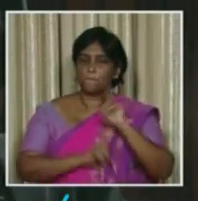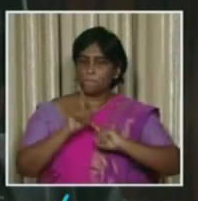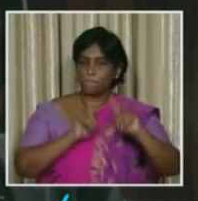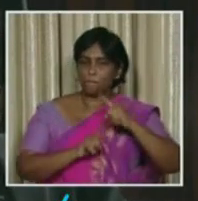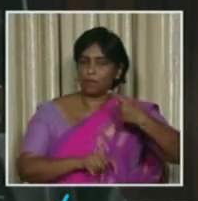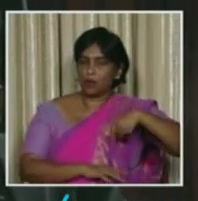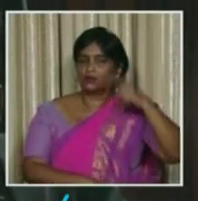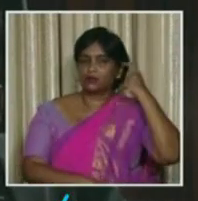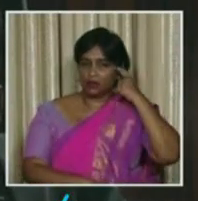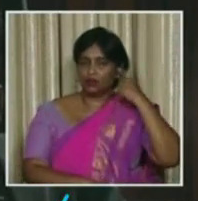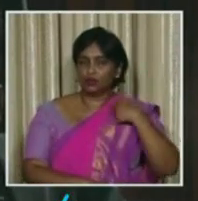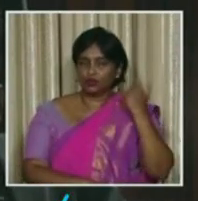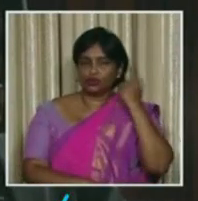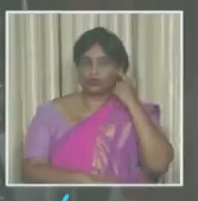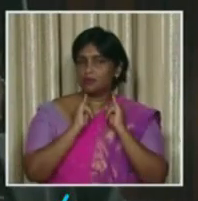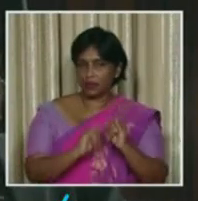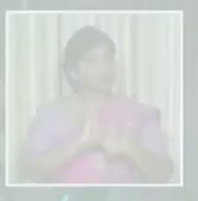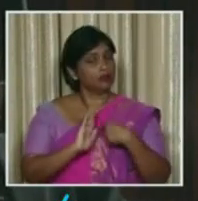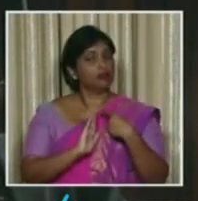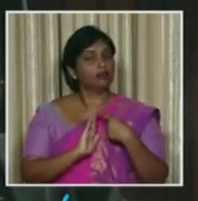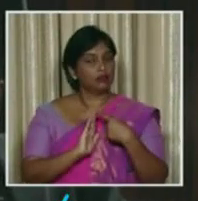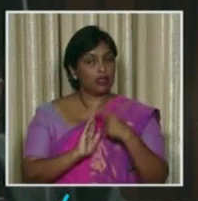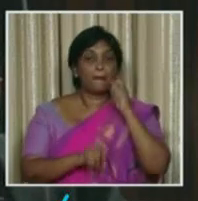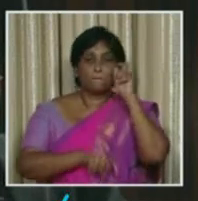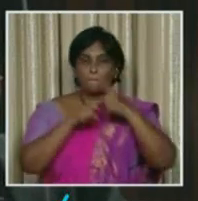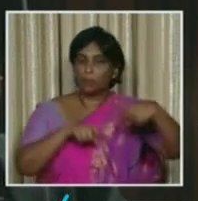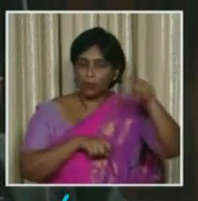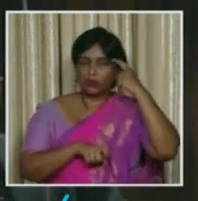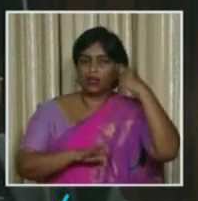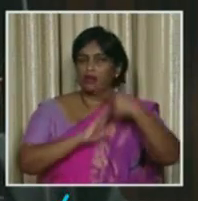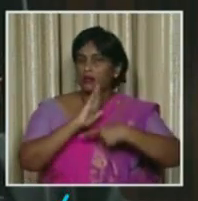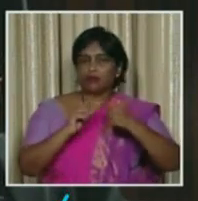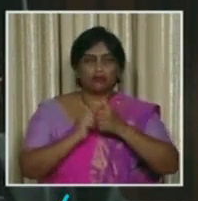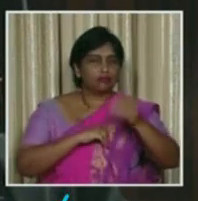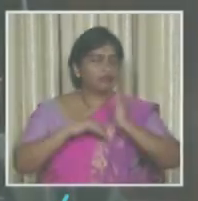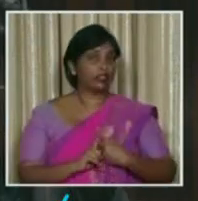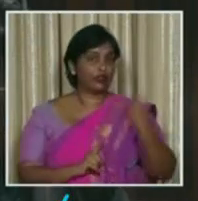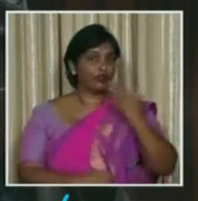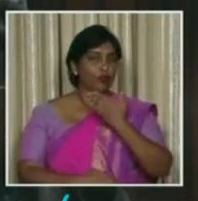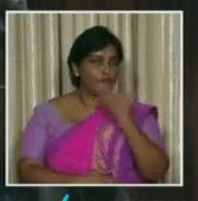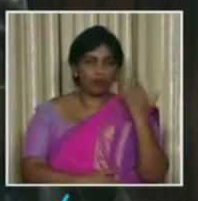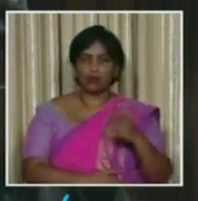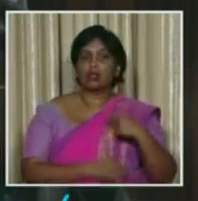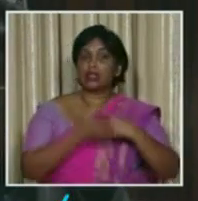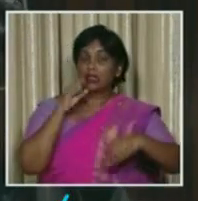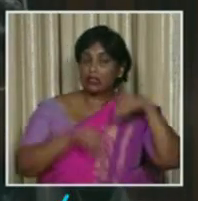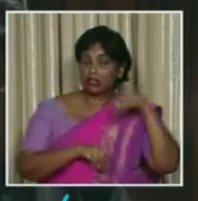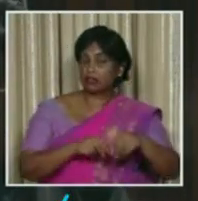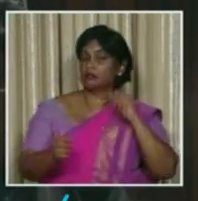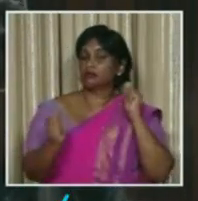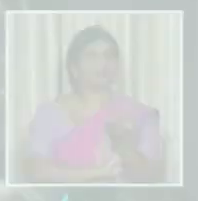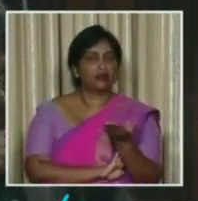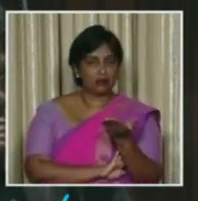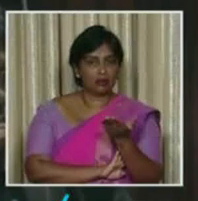විශ්වාස කරනවා අපි හැමෝම දන්නවා මේ ක්‍රමය වැරදි කියලා. අපේ රටේ ජනතාවත් දන්නවා මේ අපේ රටේ පවතින ක්‍රමය වැරදි කියලා. ඒ දේශපාලන පරිවර්තනයේ මේ